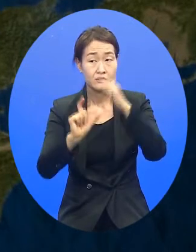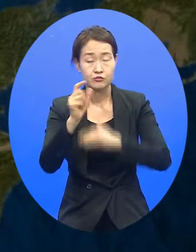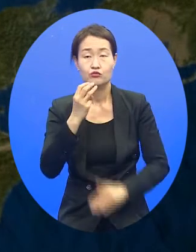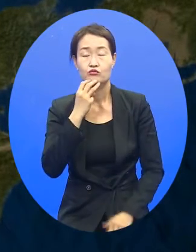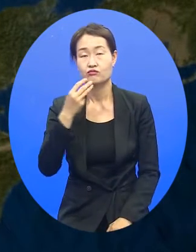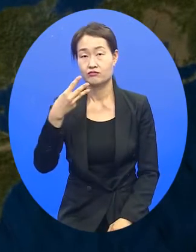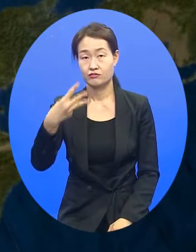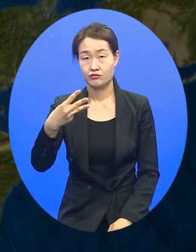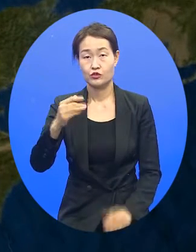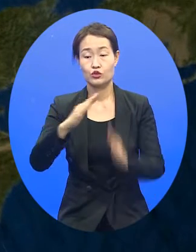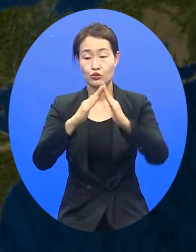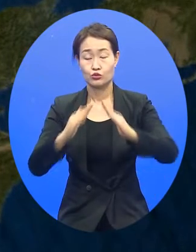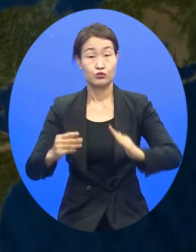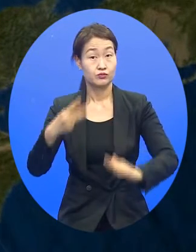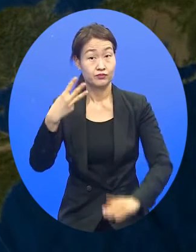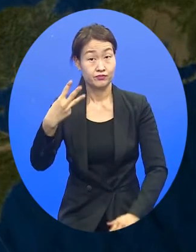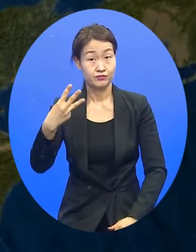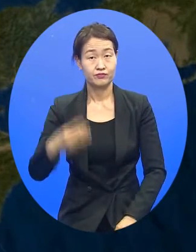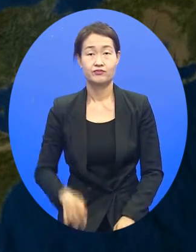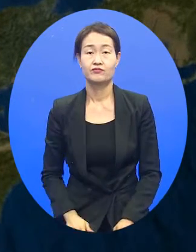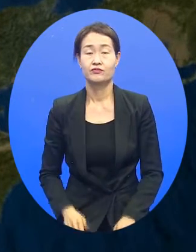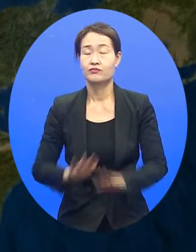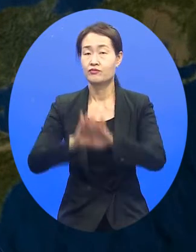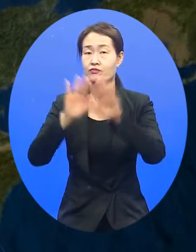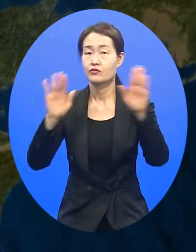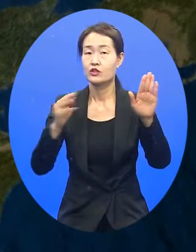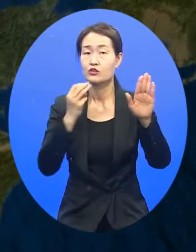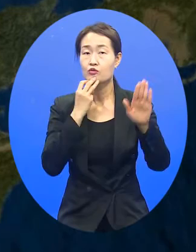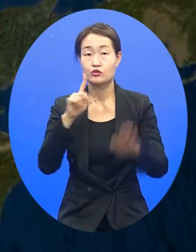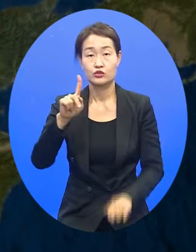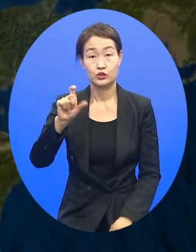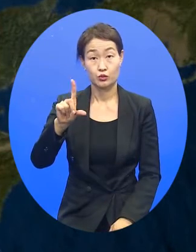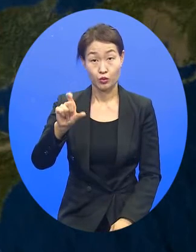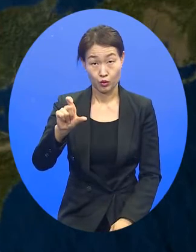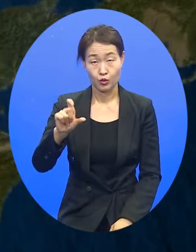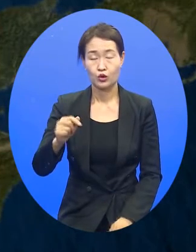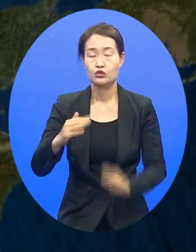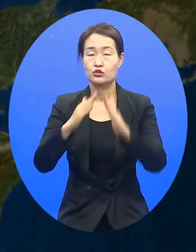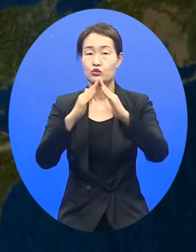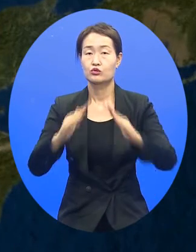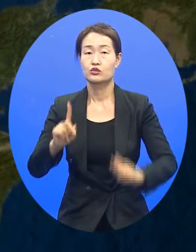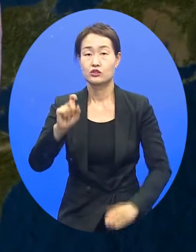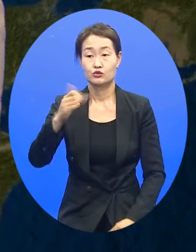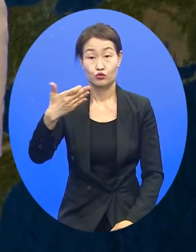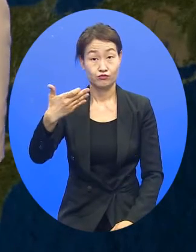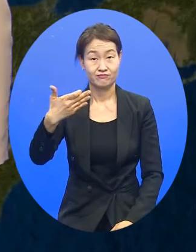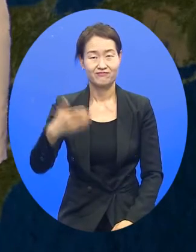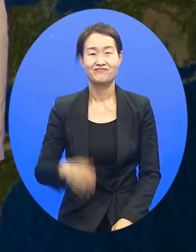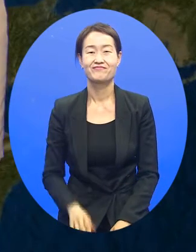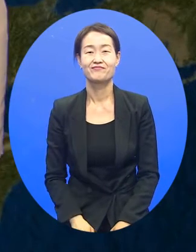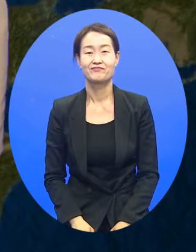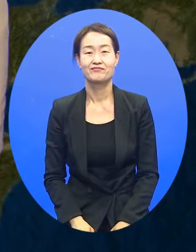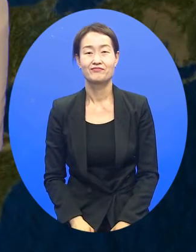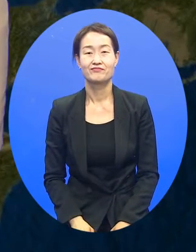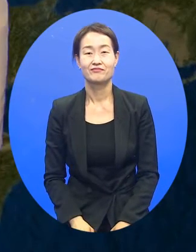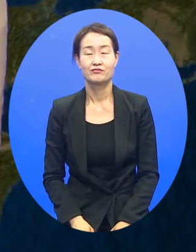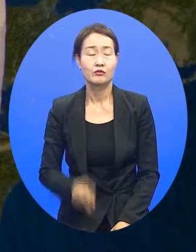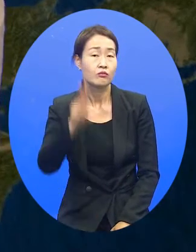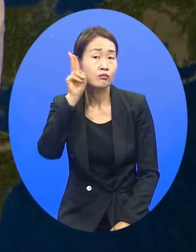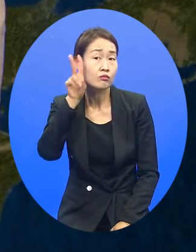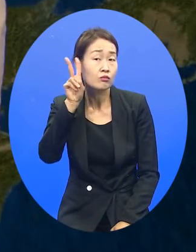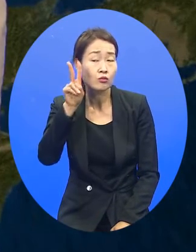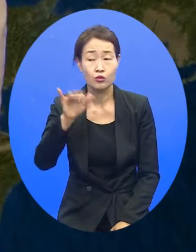아침 기온 서울은 3도, 전주 3도가 예상되고, 낮 기온은 서울 15도, 전주 19도가